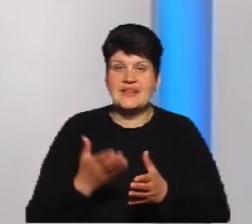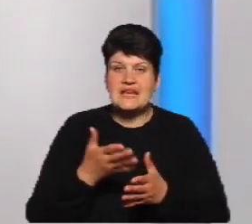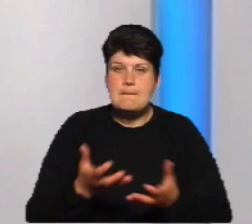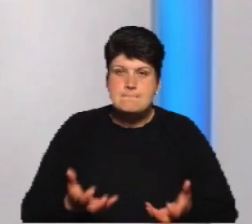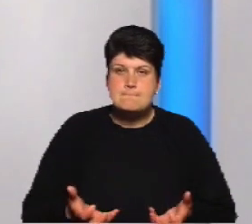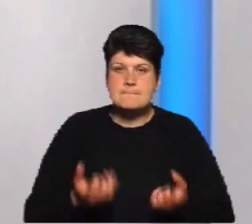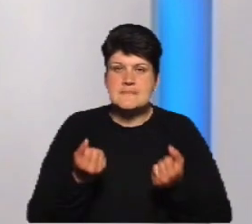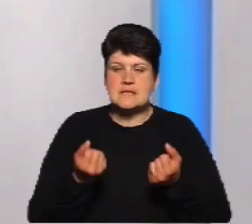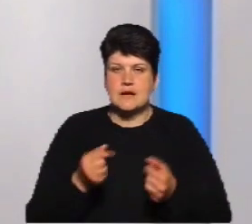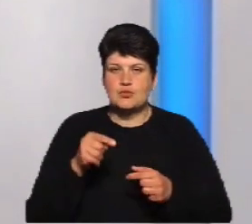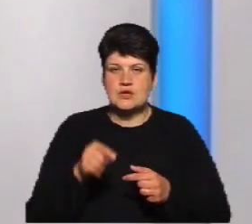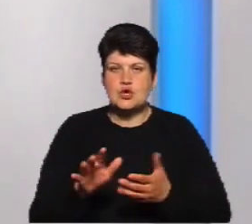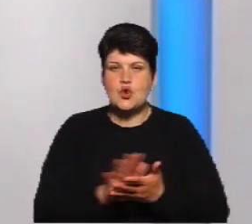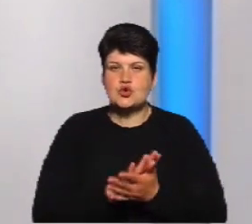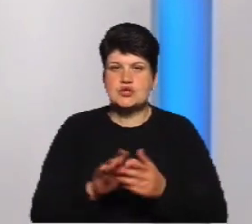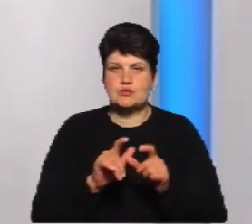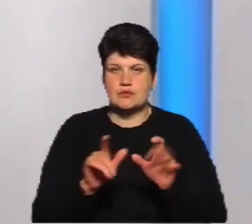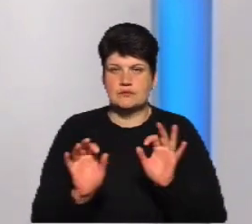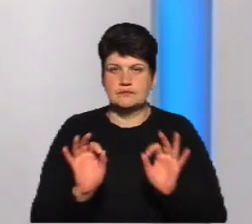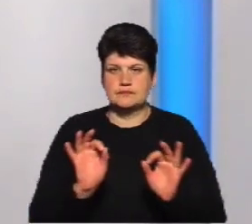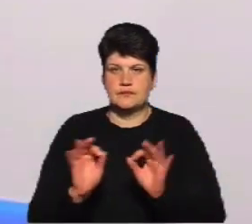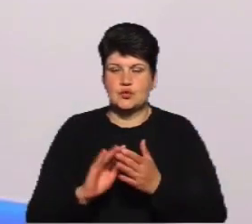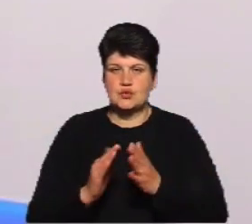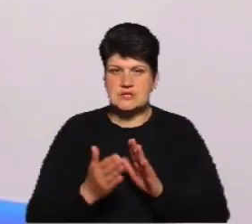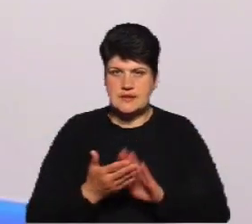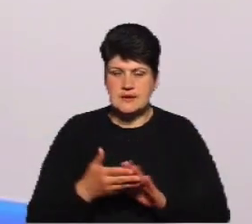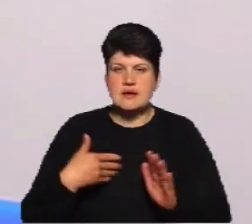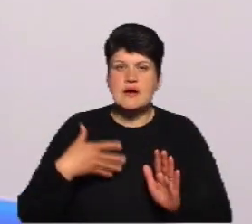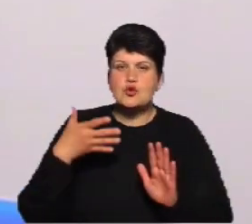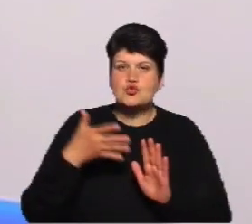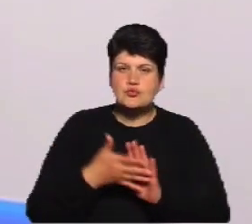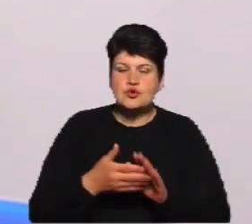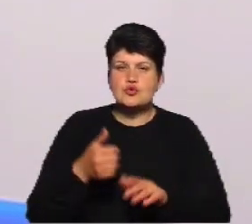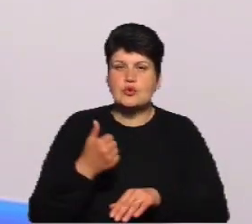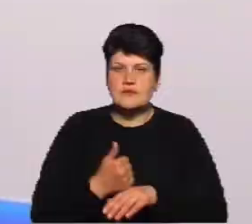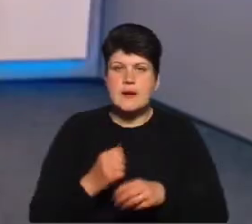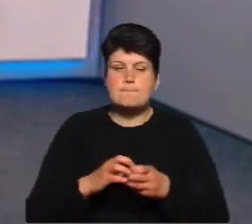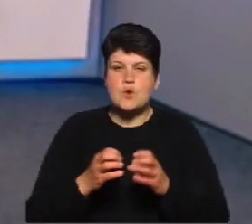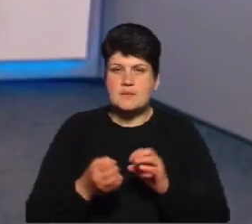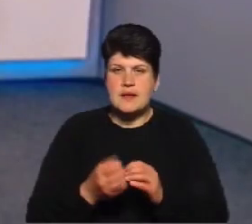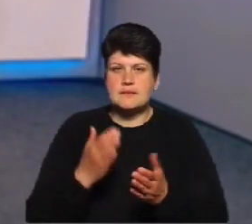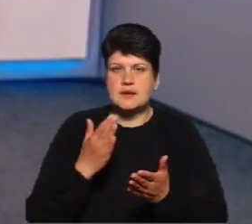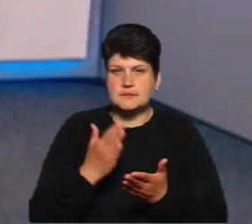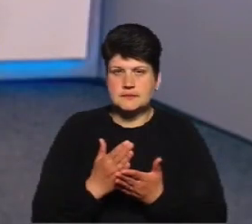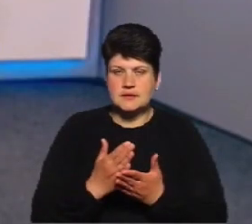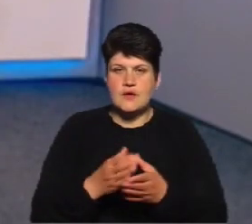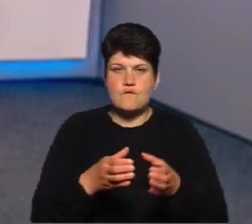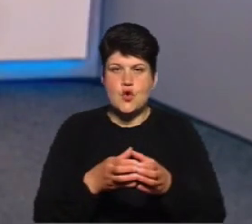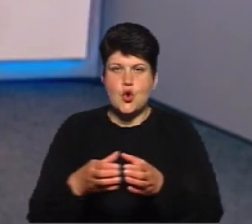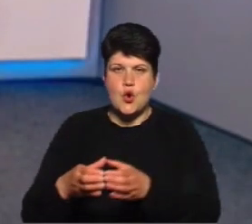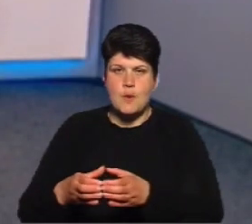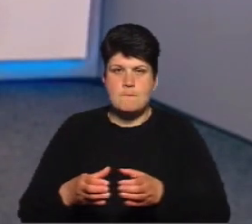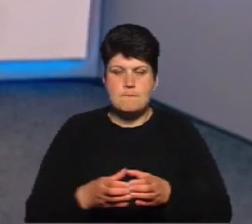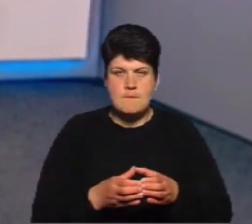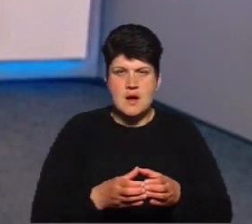очисні споруди в належному стані. Я так розумію, що основна проблема розміщується в громадах Тернопільщини, не так в